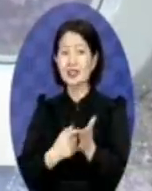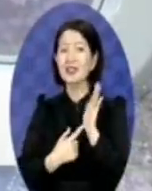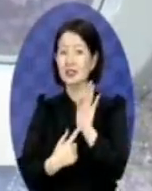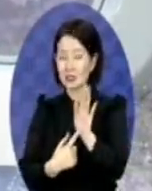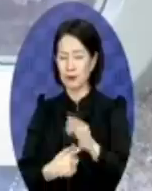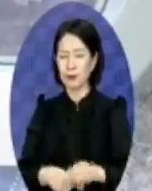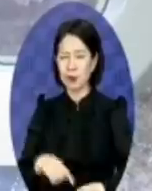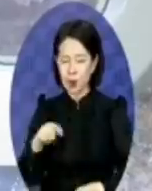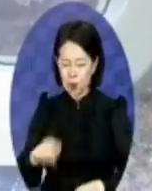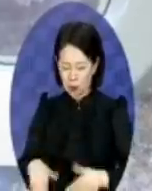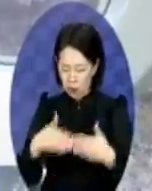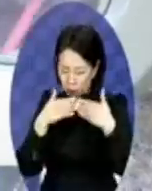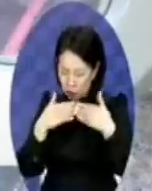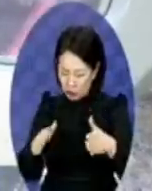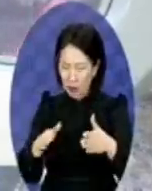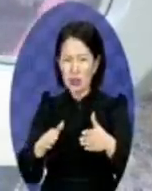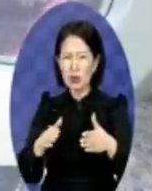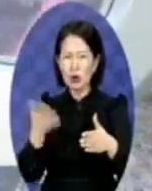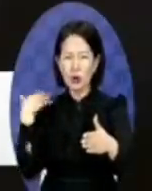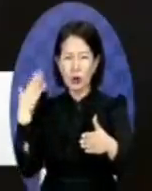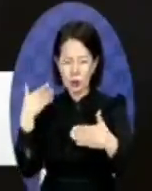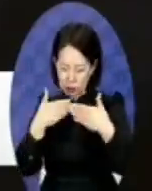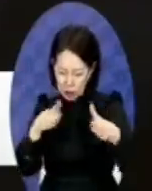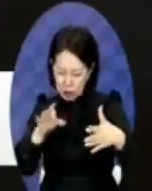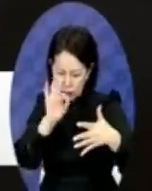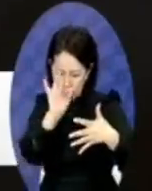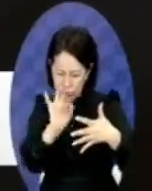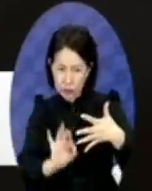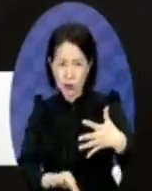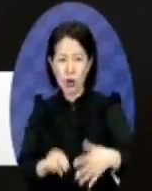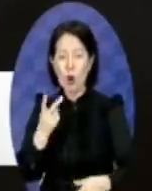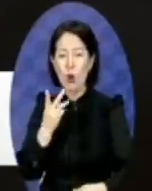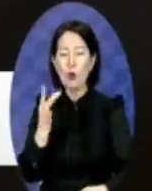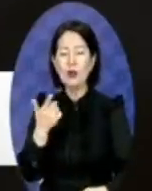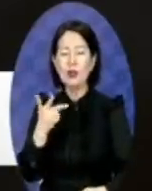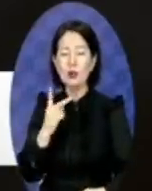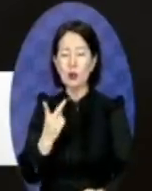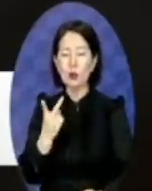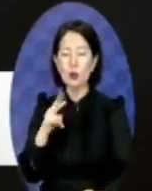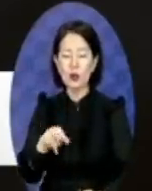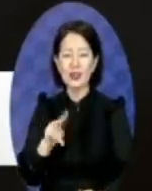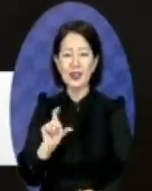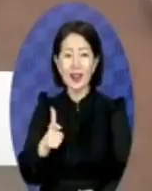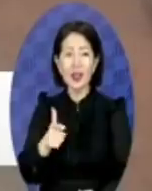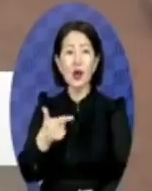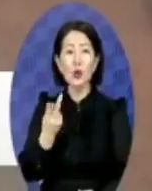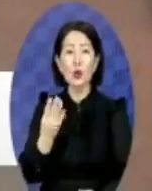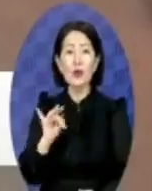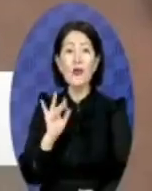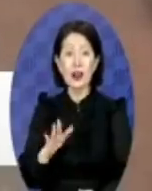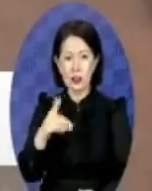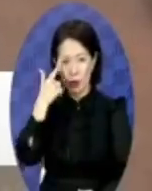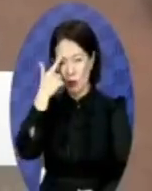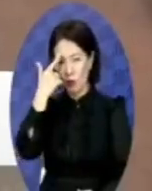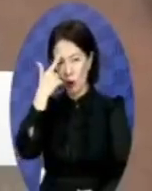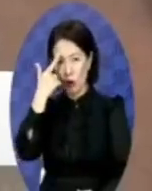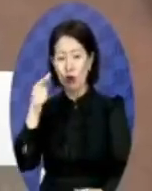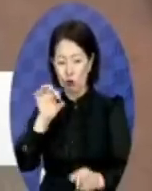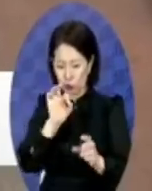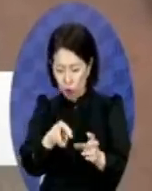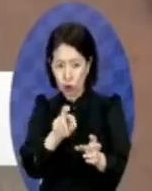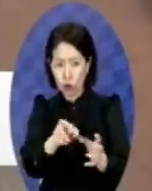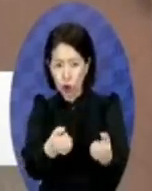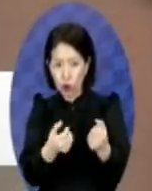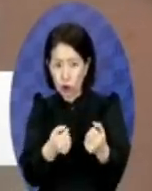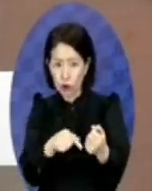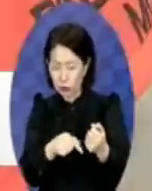Өнөөдрийг хүртэл нээж илрүүлсэн бүх төрлийн өлөг гөрвөлийн цөөнгүй хувийг Монголын нутгаас олсон байдаг. Энэ удаад маш их ховсож өөрчлөгдсөн шин